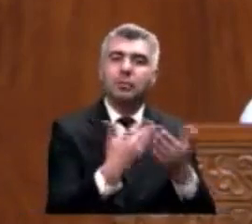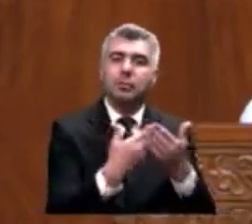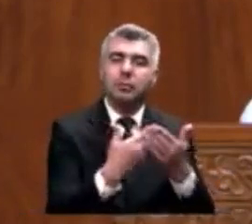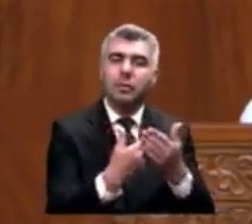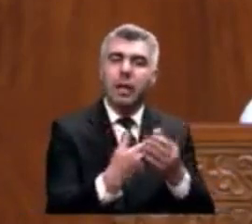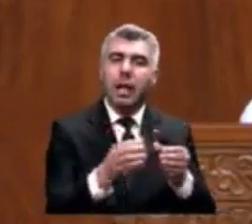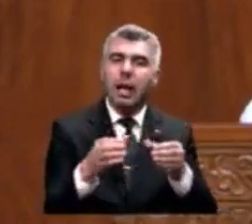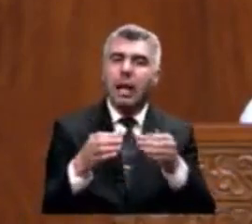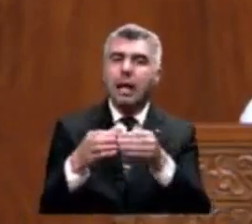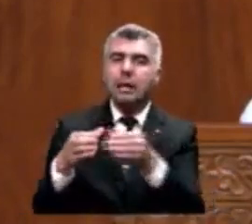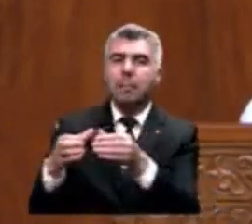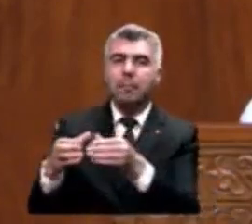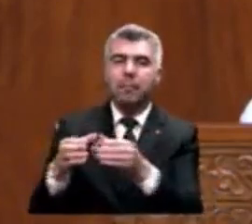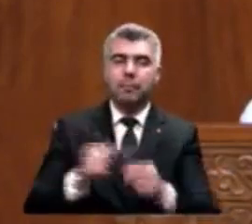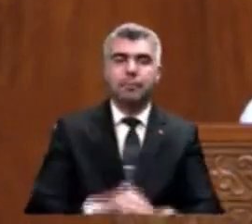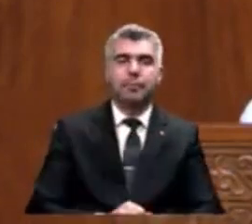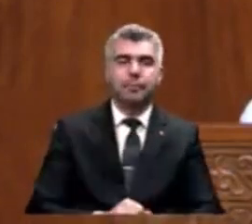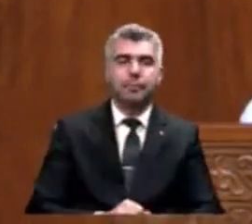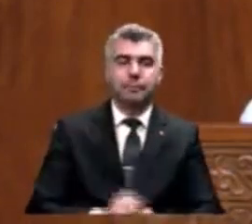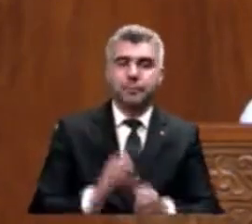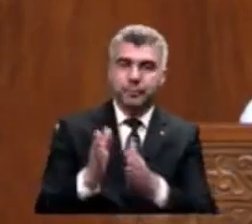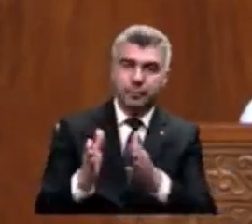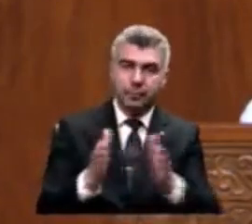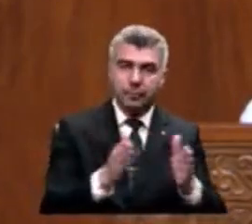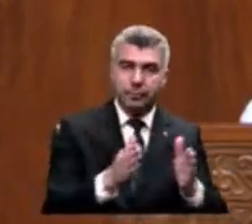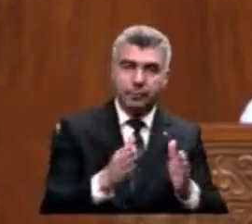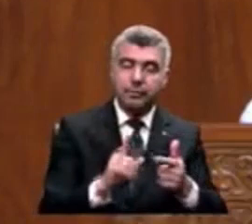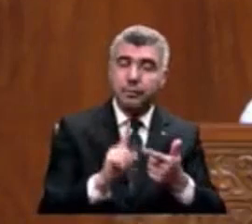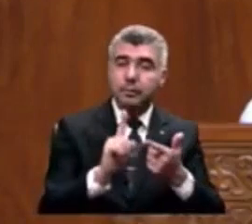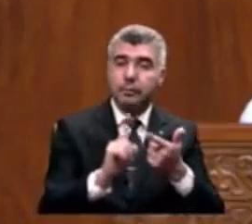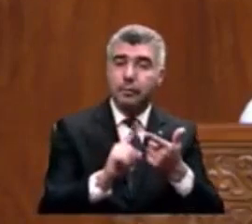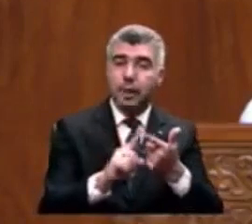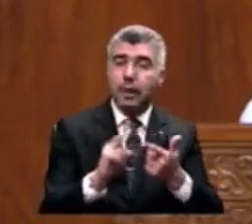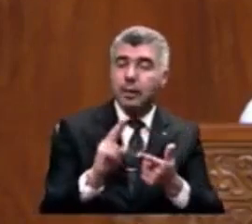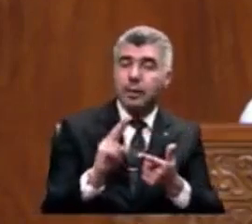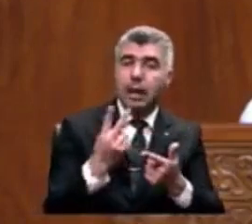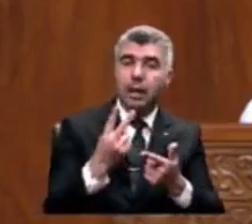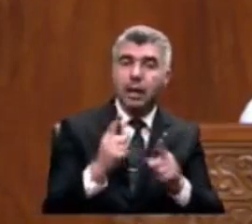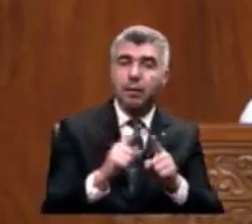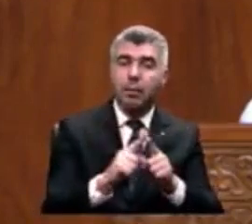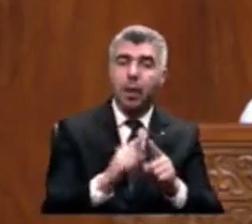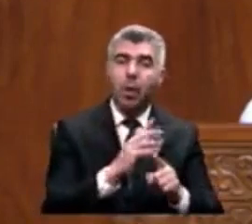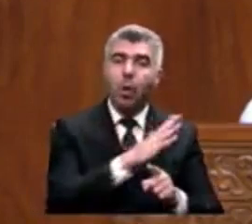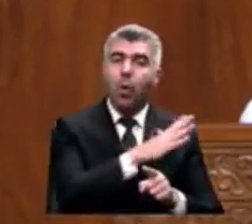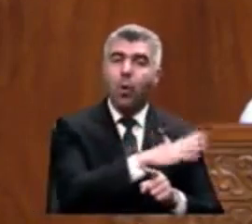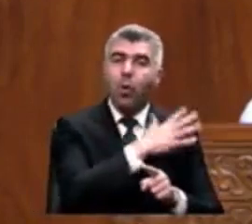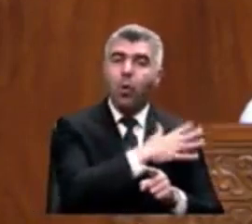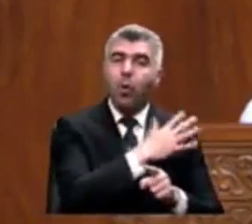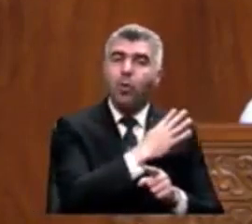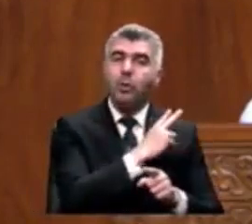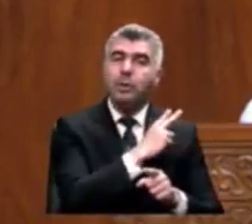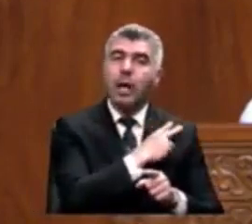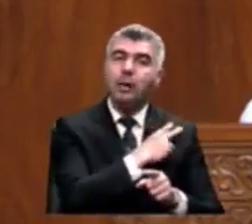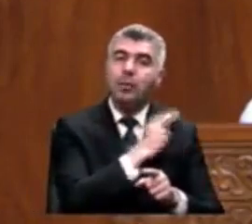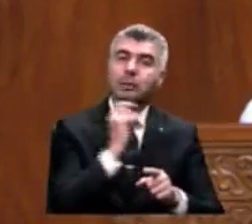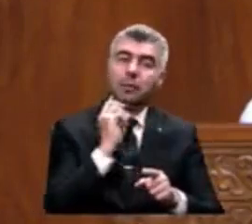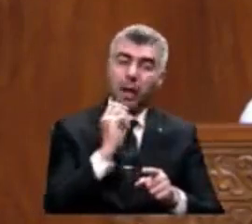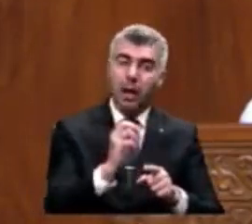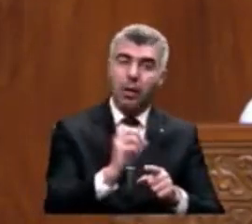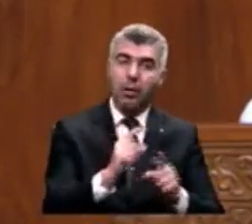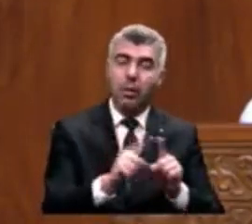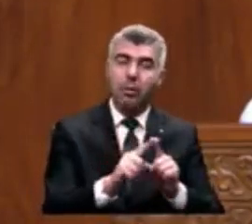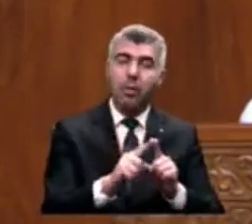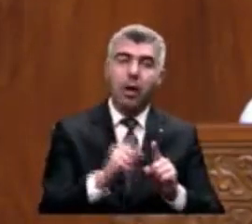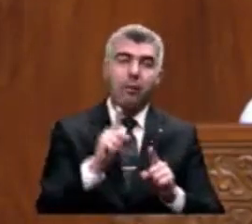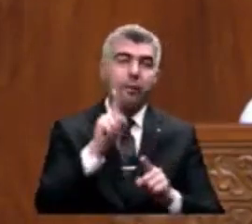الأقسام. المحور الثاني هو محور الأستاذ، والذي يهدف إلى جعل نساء ورجال التعليم